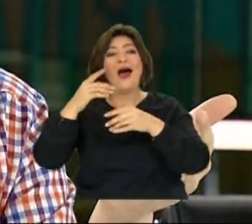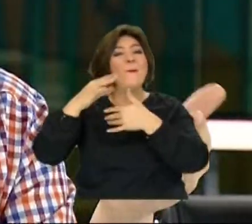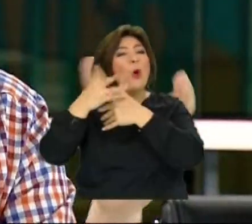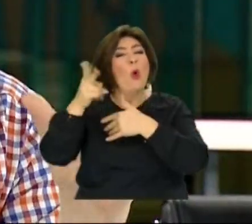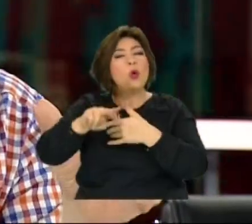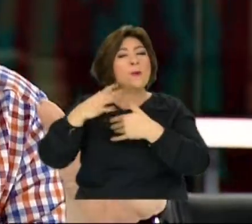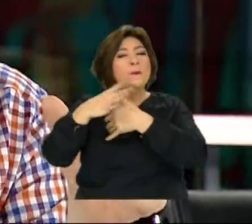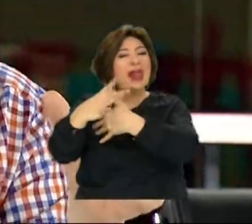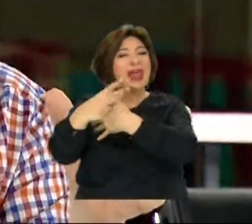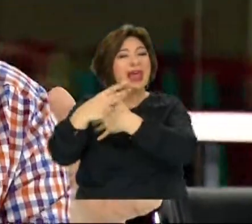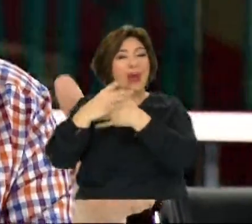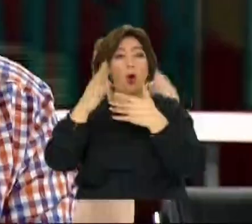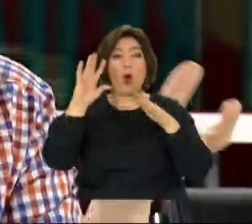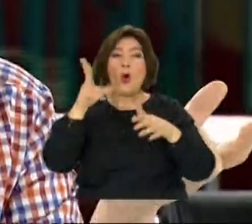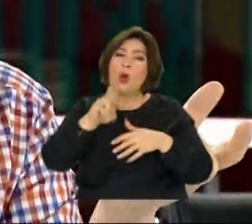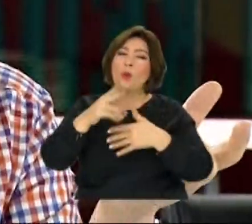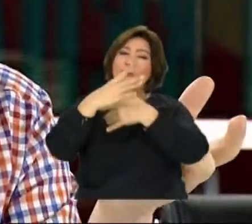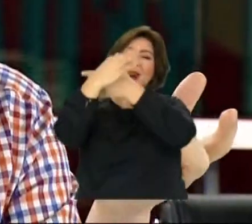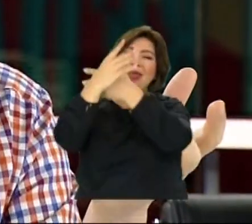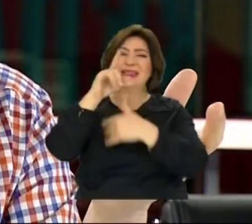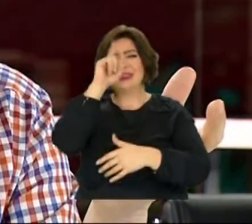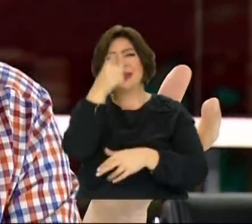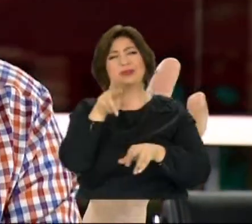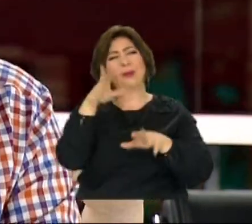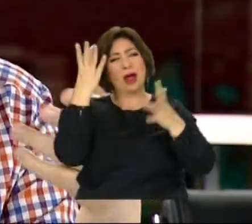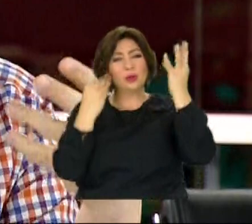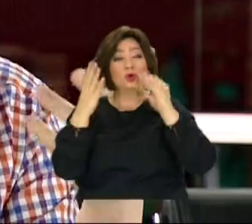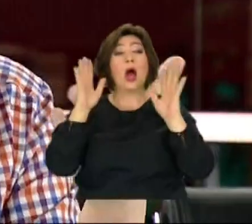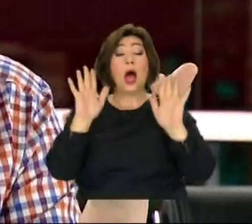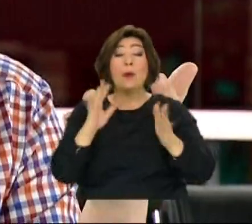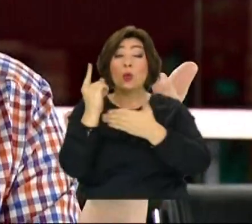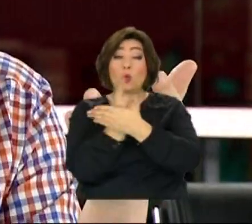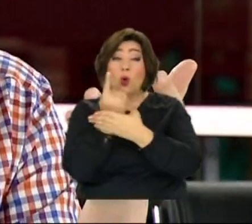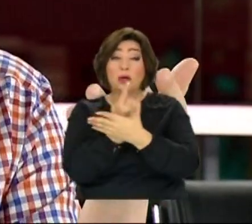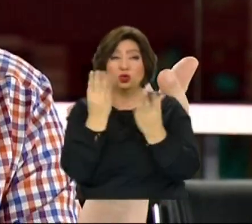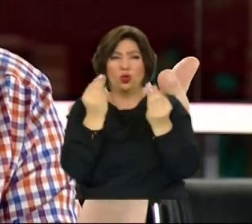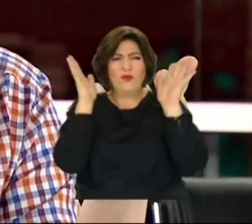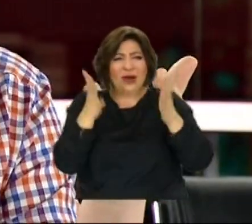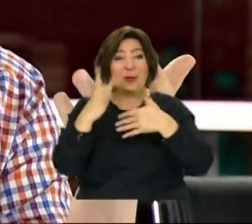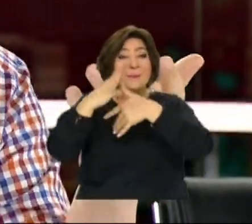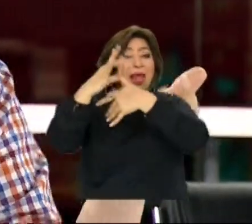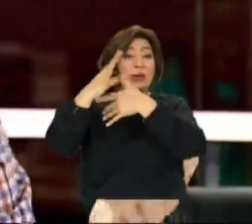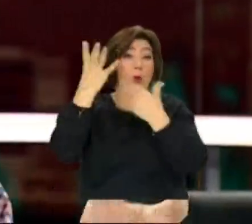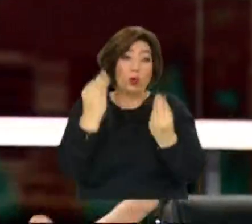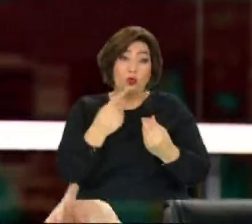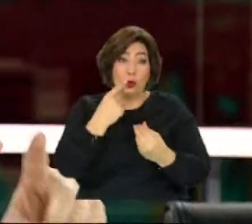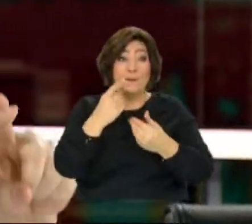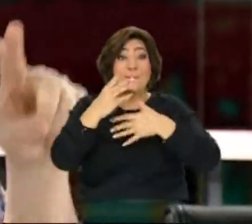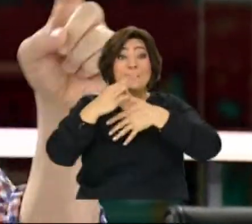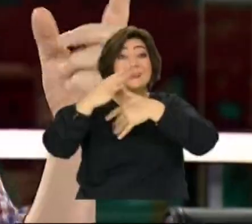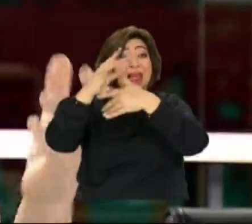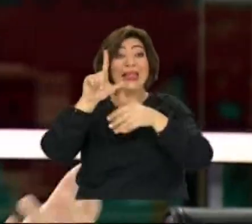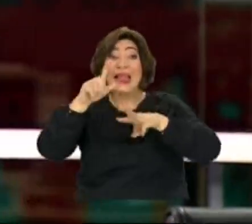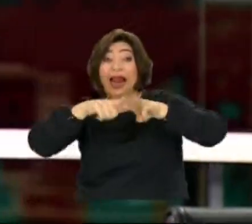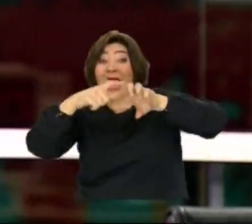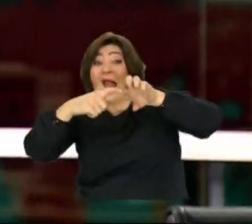ismi yerleştirmiş. Ama Kur'an'ın tek tekil anlaşılıyor halk arasındakisi. Aslında bu Kur'an çoğul olduğunu söylüyor. Yani melekler diye geçiyor. Bir de Melekül Mevt